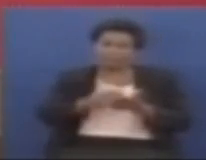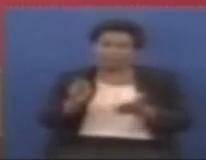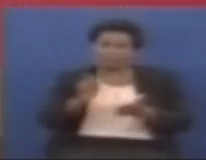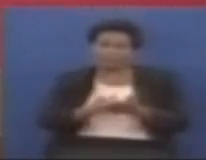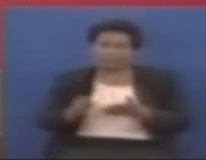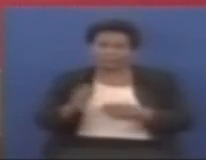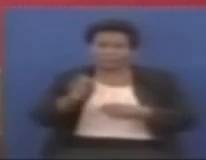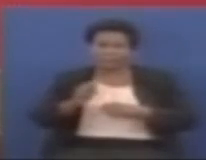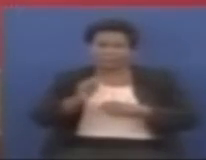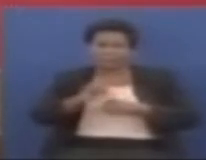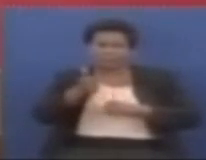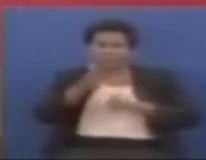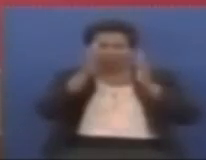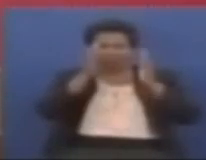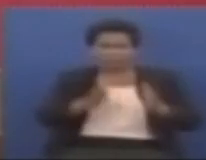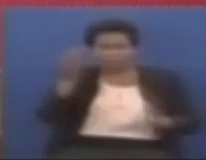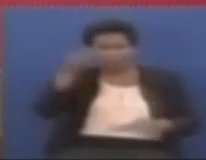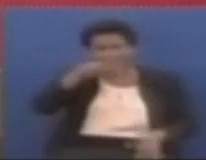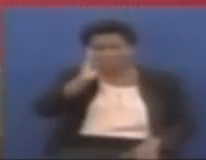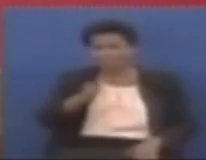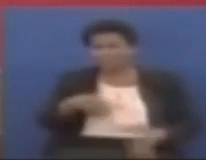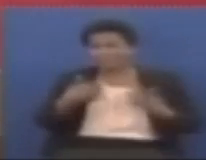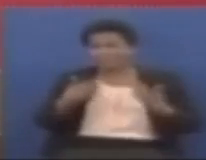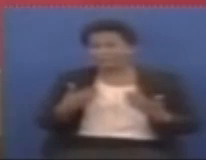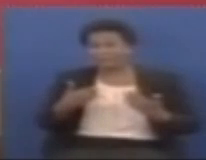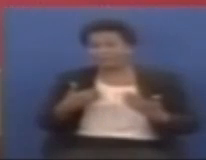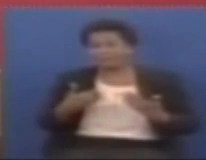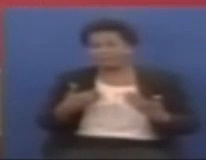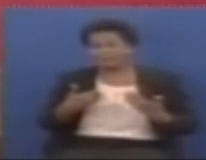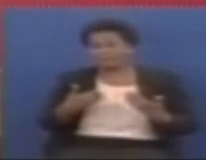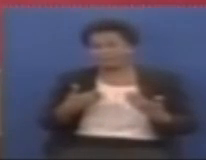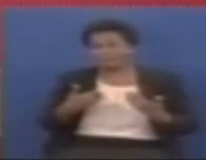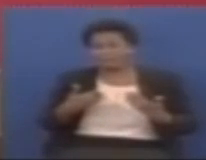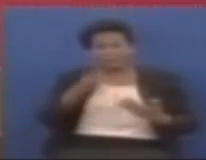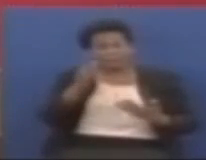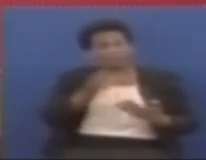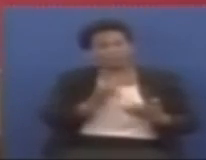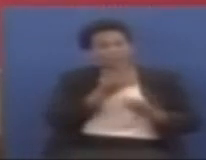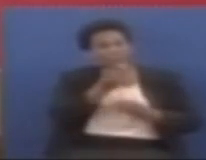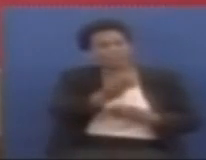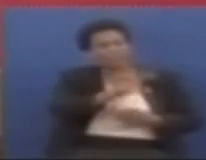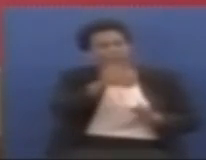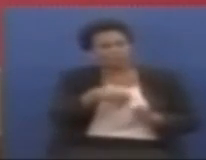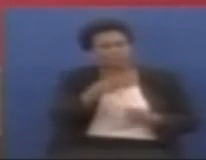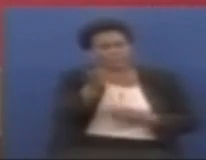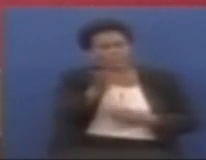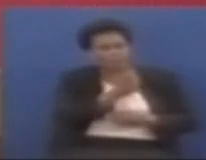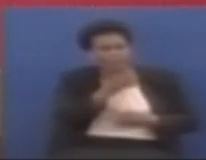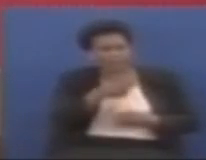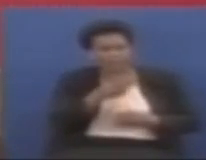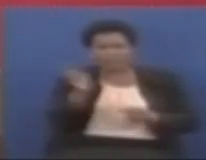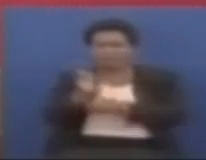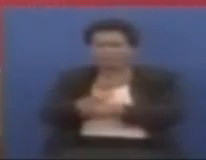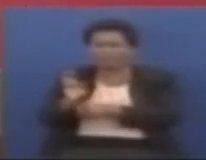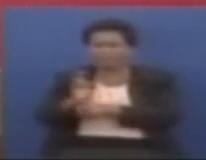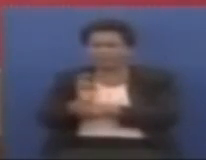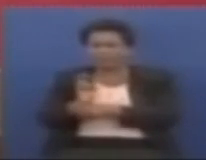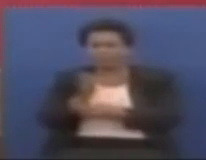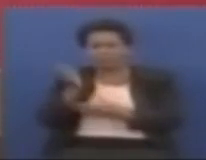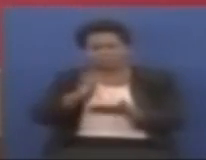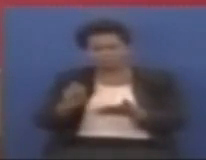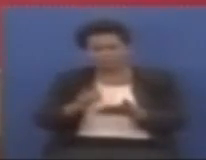ya mwaka 2018 yaliyopitishwa na bunge lako tukufu, yaliwezesha